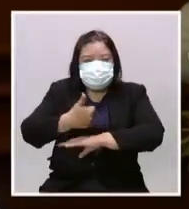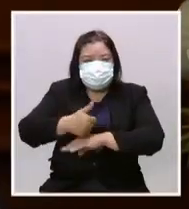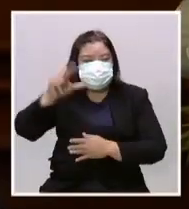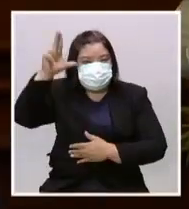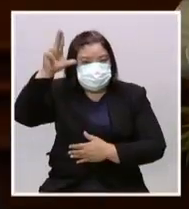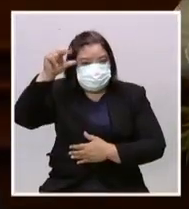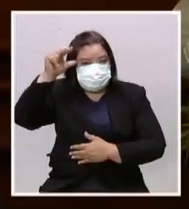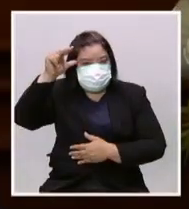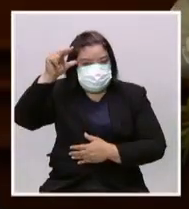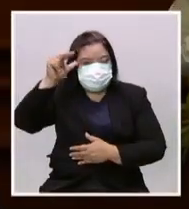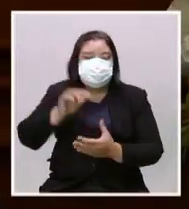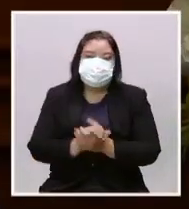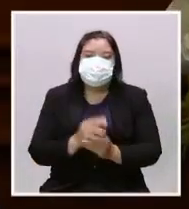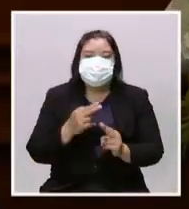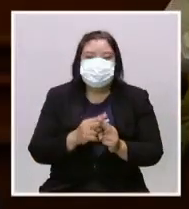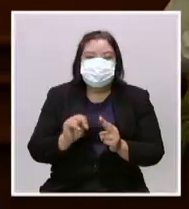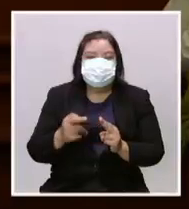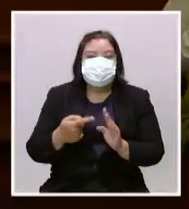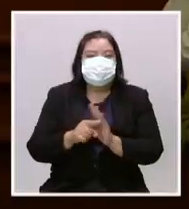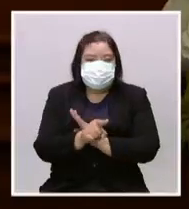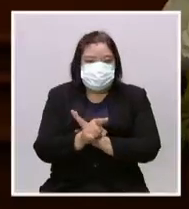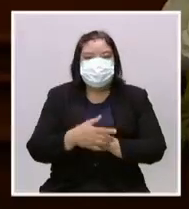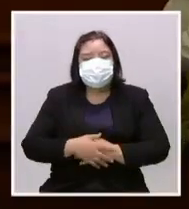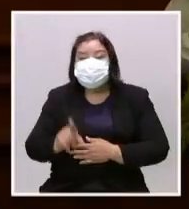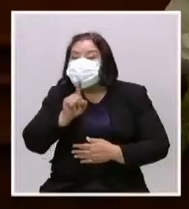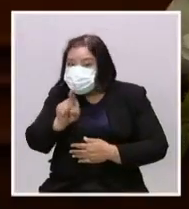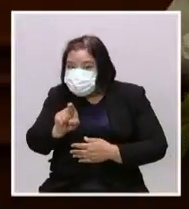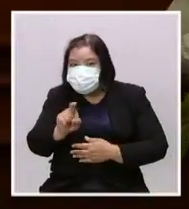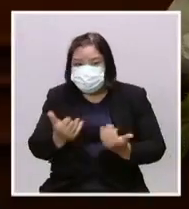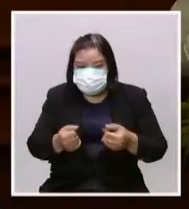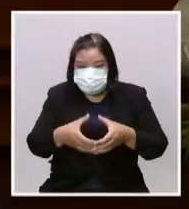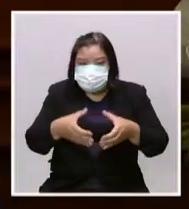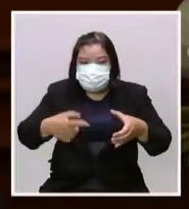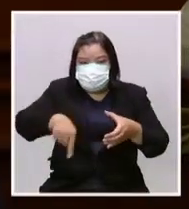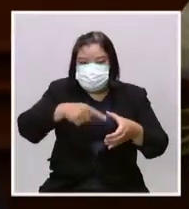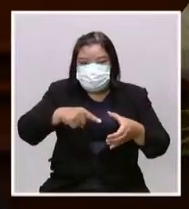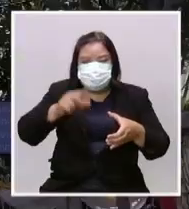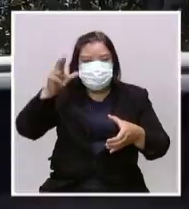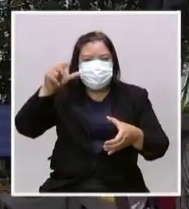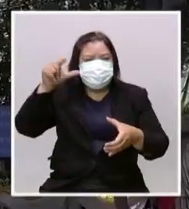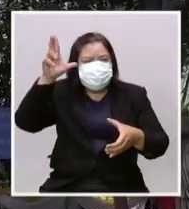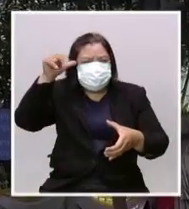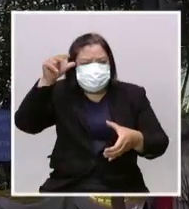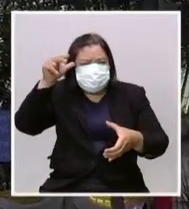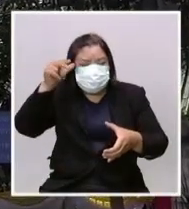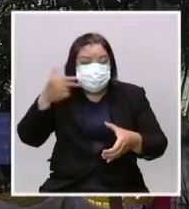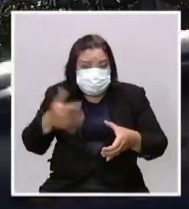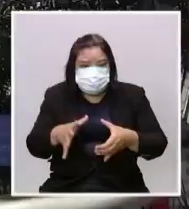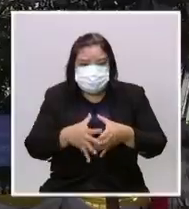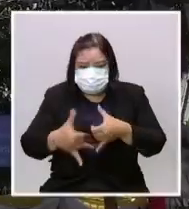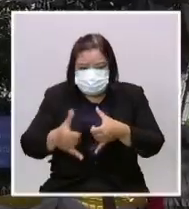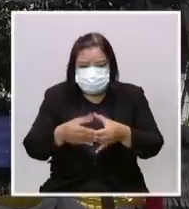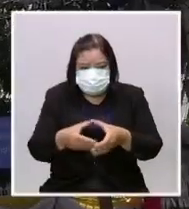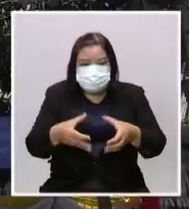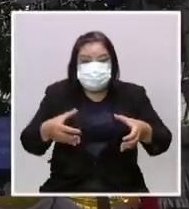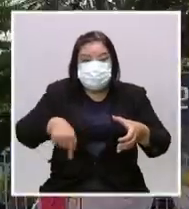ดลำปางท่านผู้ว่านรงศักดิ์โอสถนากรพูดถึงประเด็นการระบาดของโควิด-19 ในพื้นที่ว่าจากการพบการระบาดและ